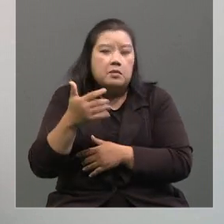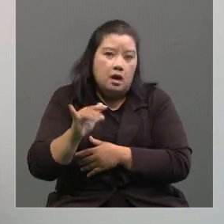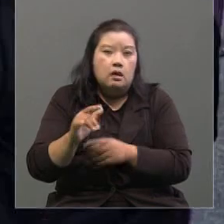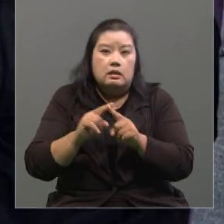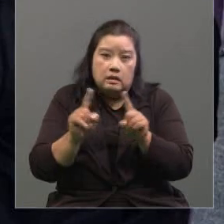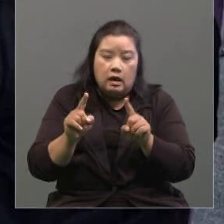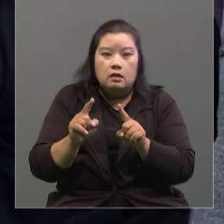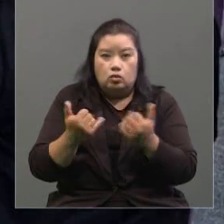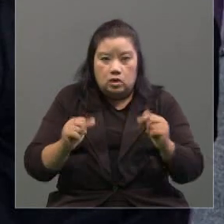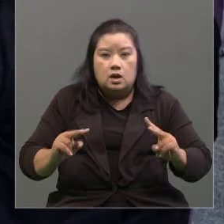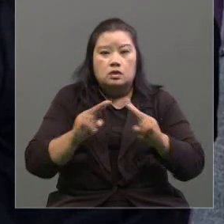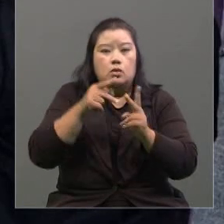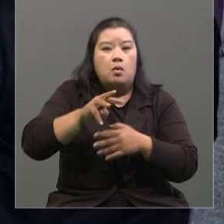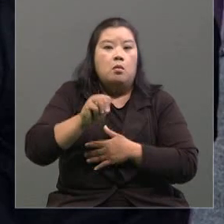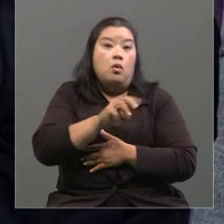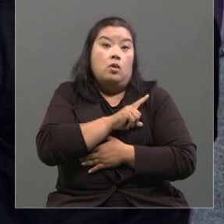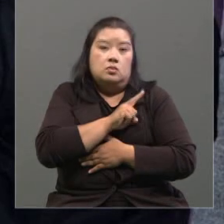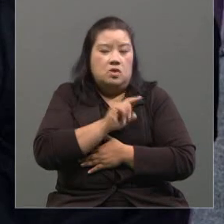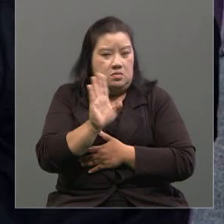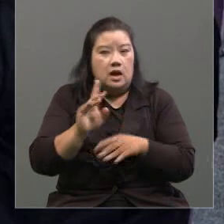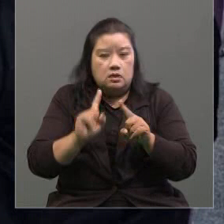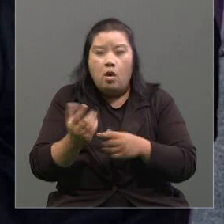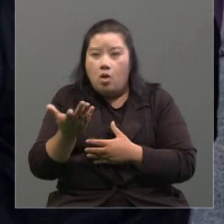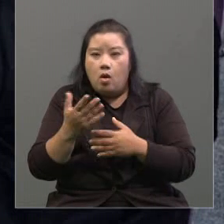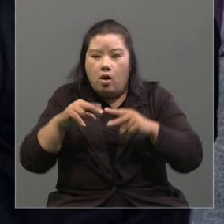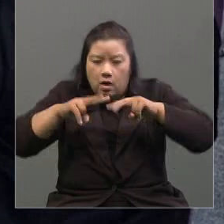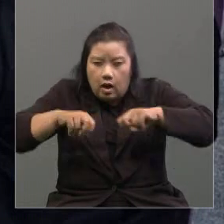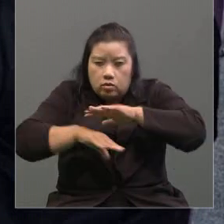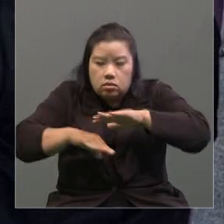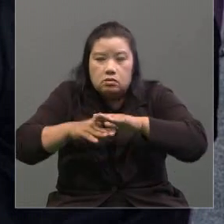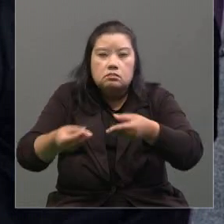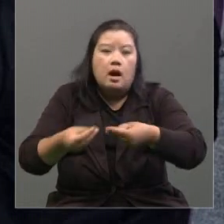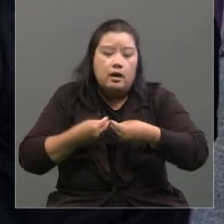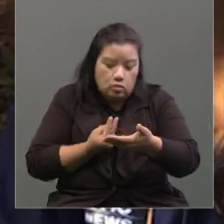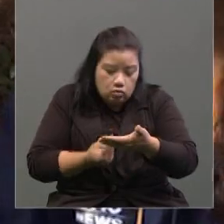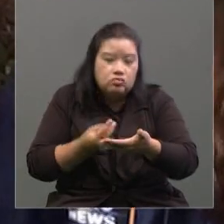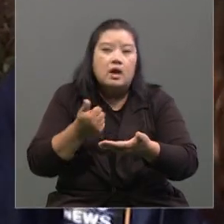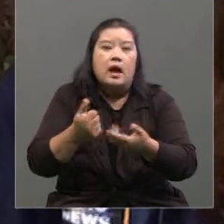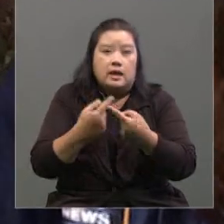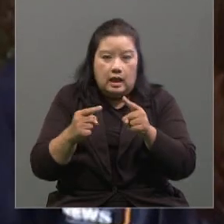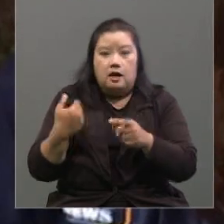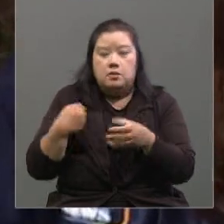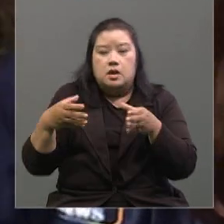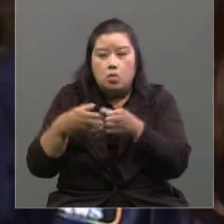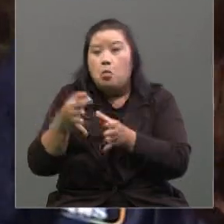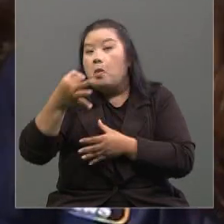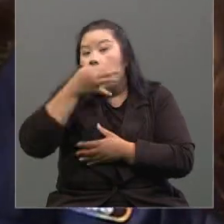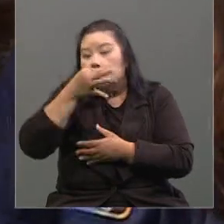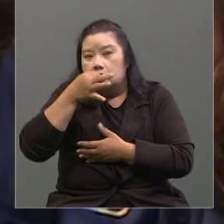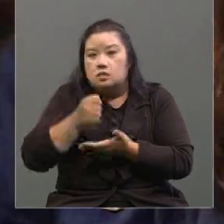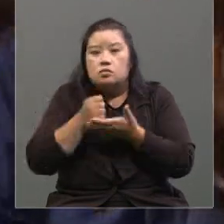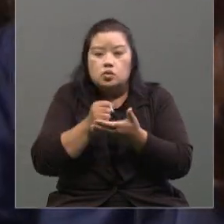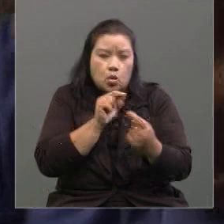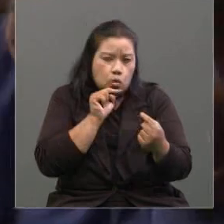พม.ไม่ได้มีอำนาจสอบสวนเรื่องนี้ต้องรอข้อมูลจากทางตำรวจเท่านั้นพร้อมทั้งจะส่งทีมสหวิชาชีพเนี่ยเข้าไปพูดคุ